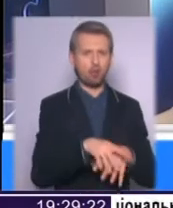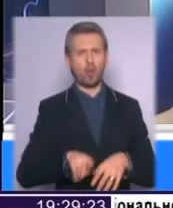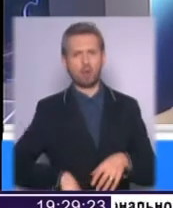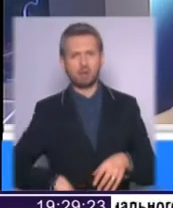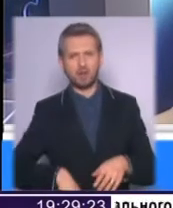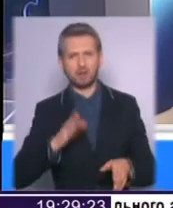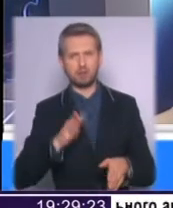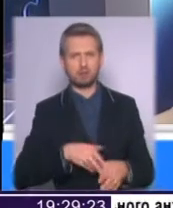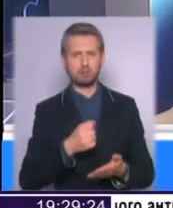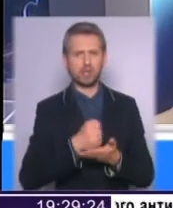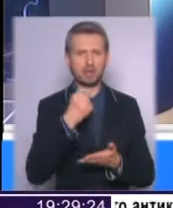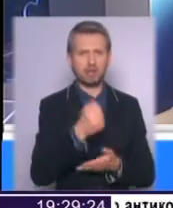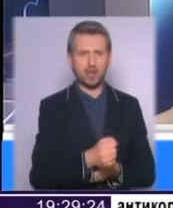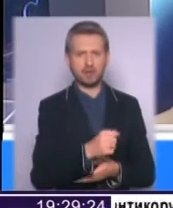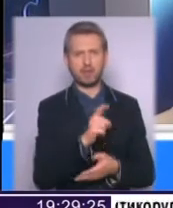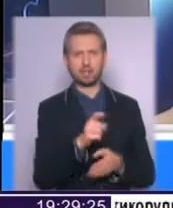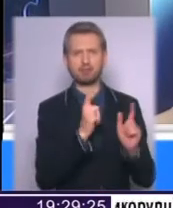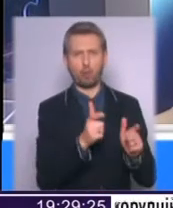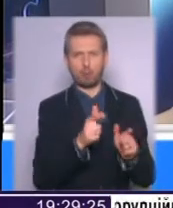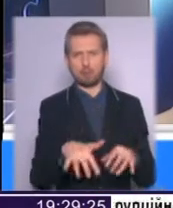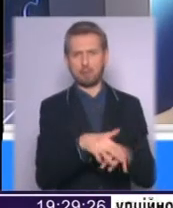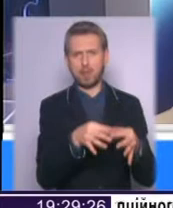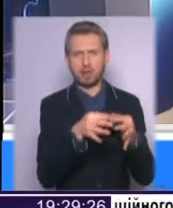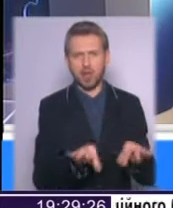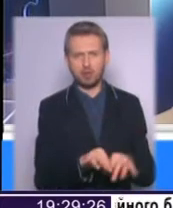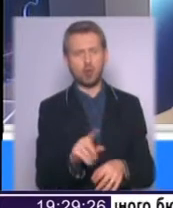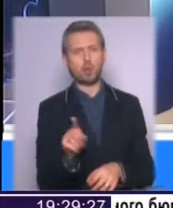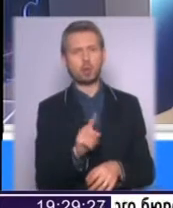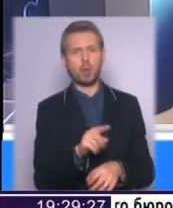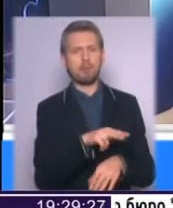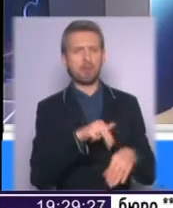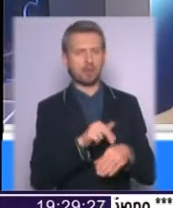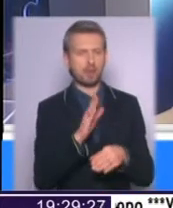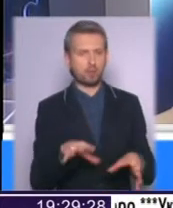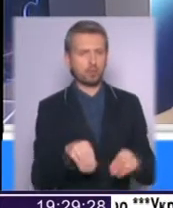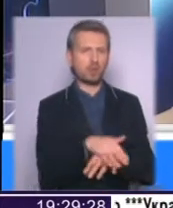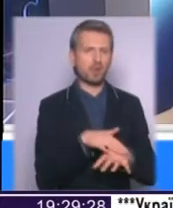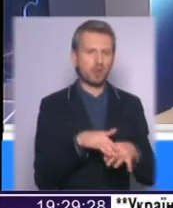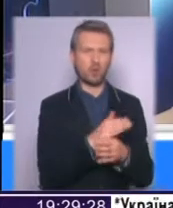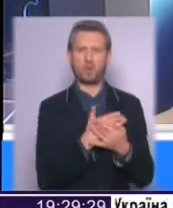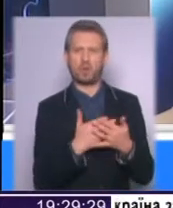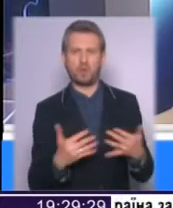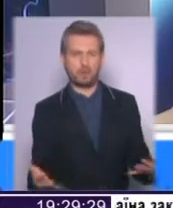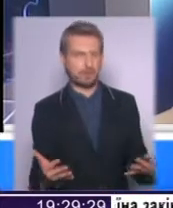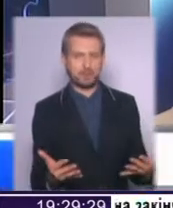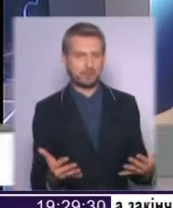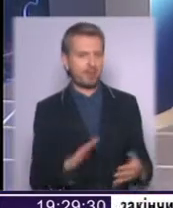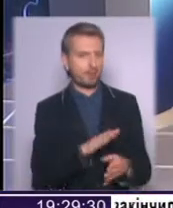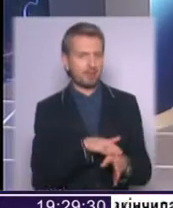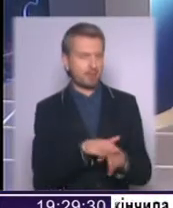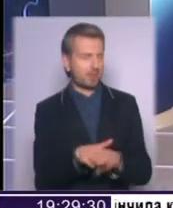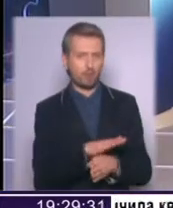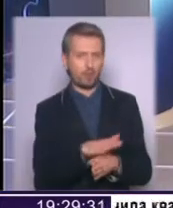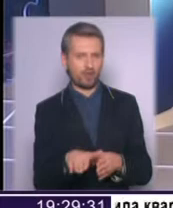будуть призначатися із погодження Майданом, що міліція буде з народом і так далі. Ну, на превеликий жаль, не в повній мірі